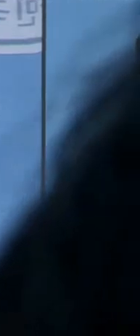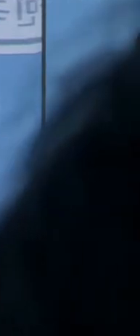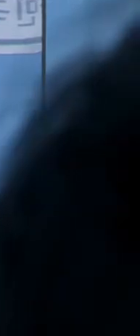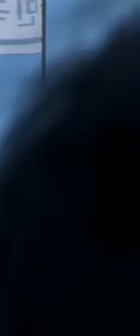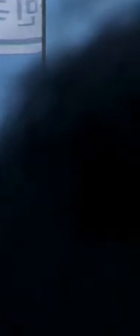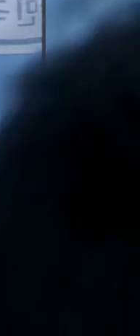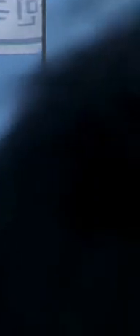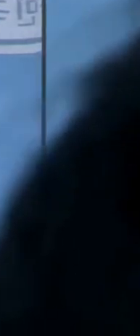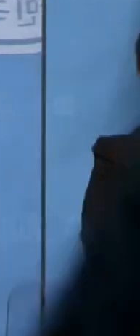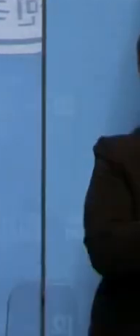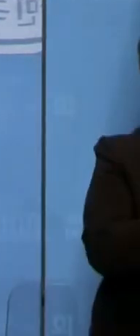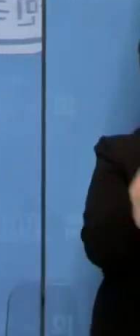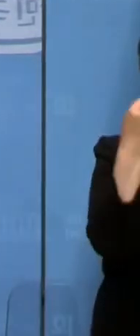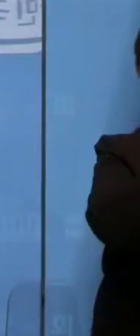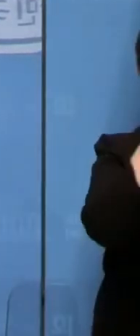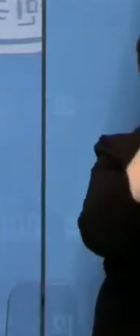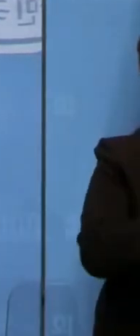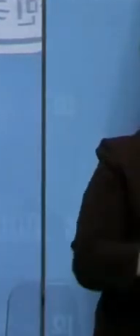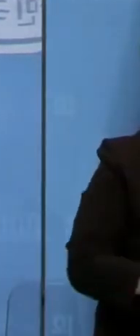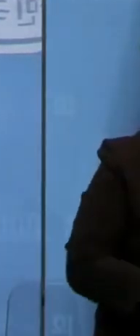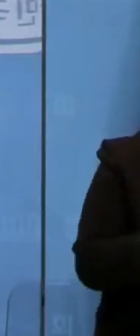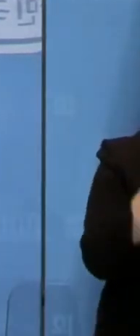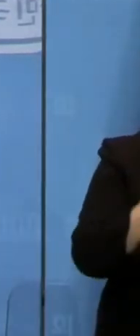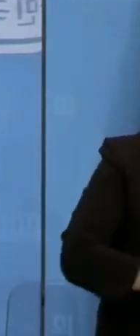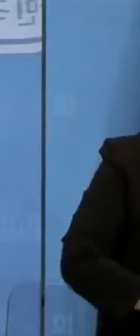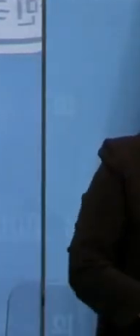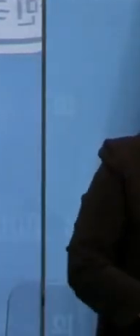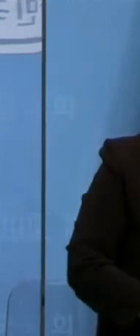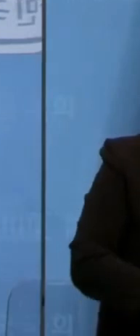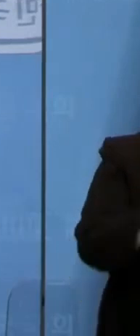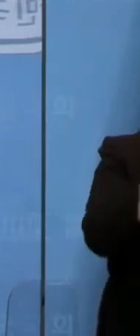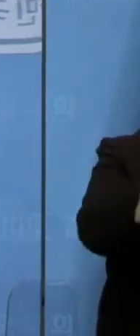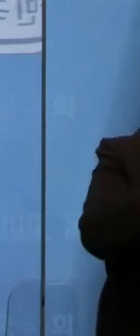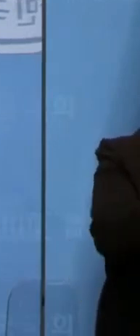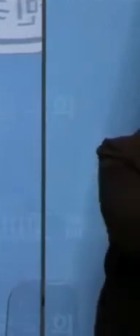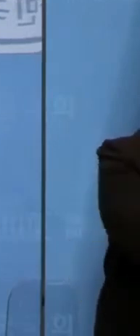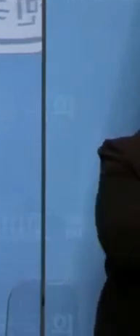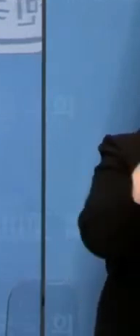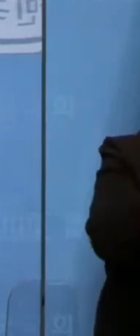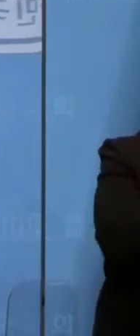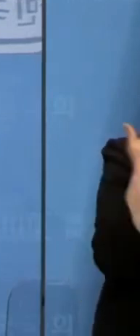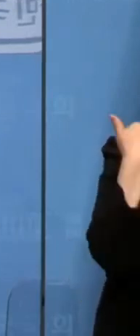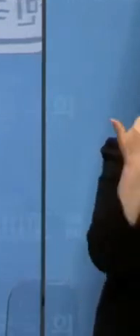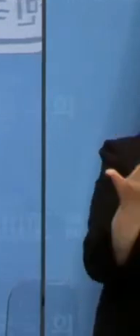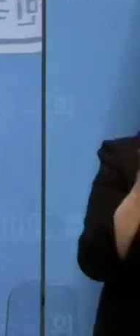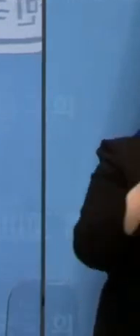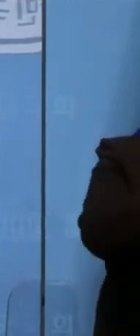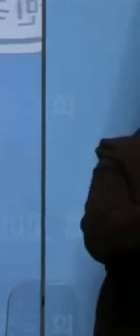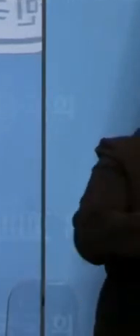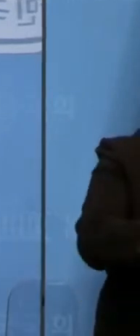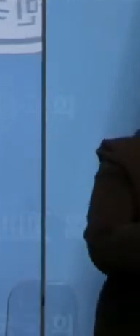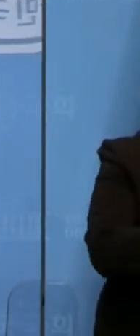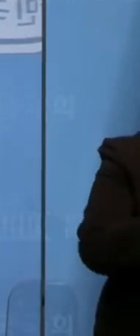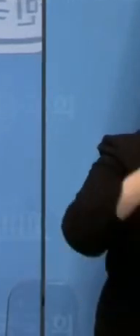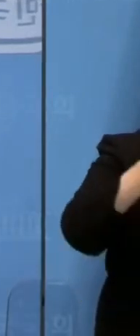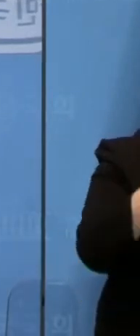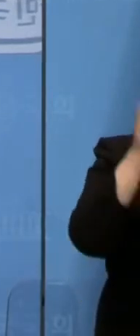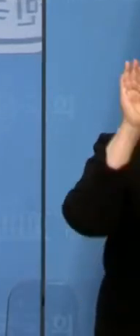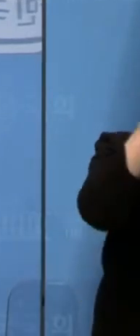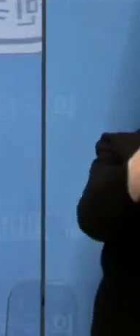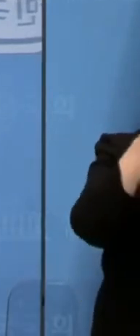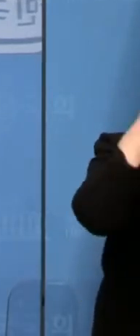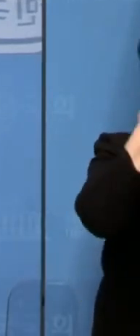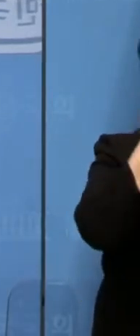단죄하고 심판해야 합니다. 이 정권을 계속 방치하면 나라의 장래는